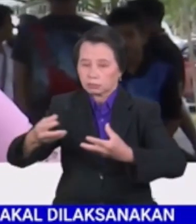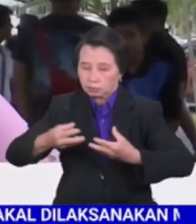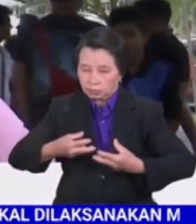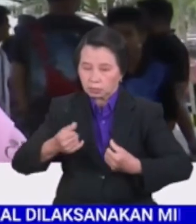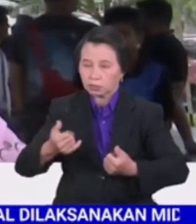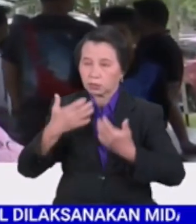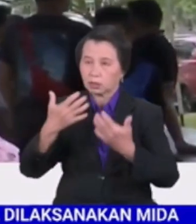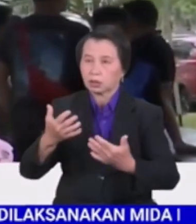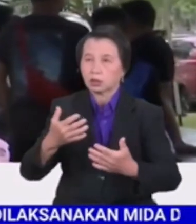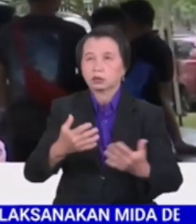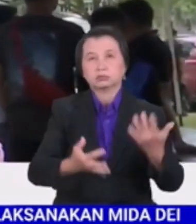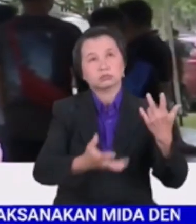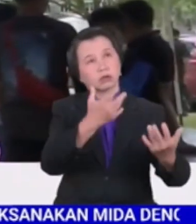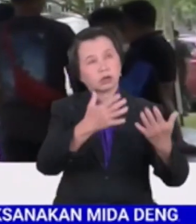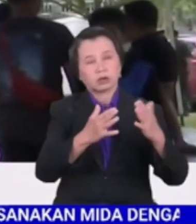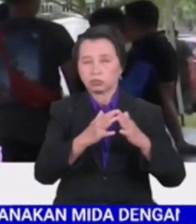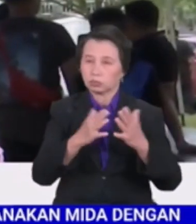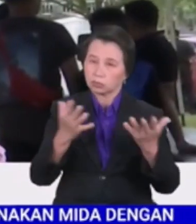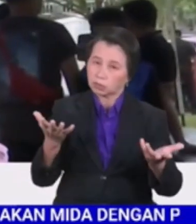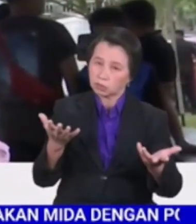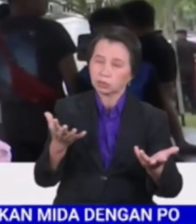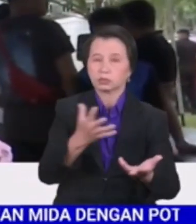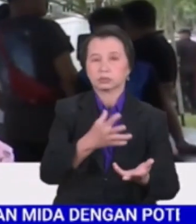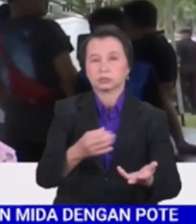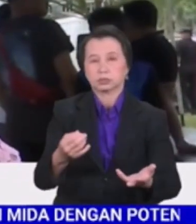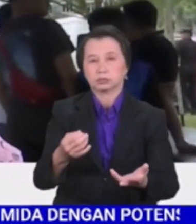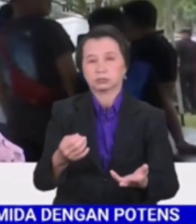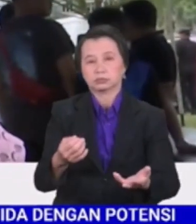kami kena musibah kebakaran maupun